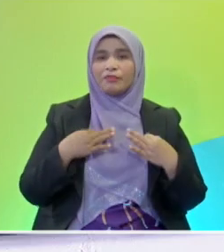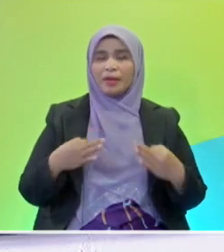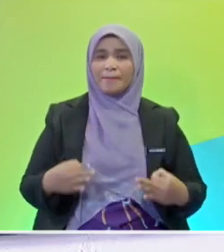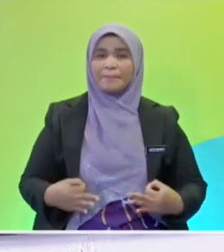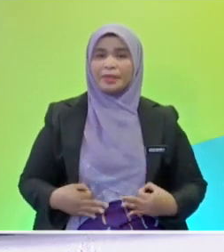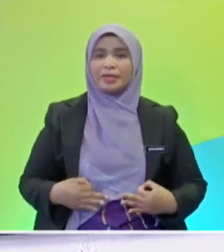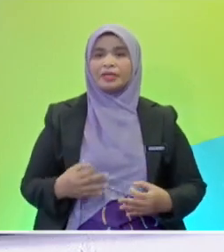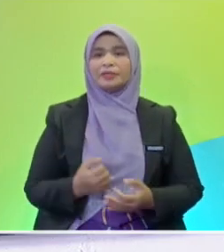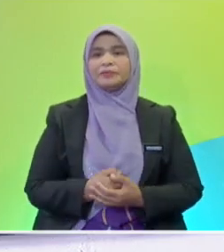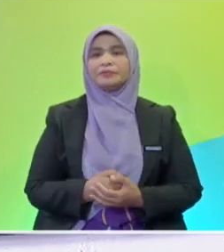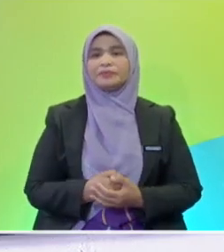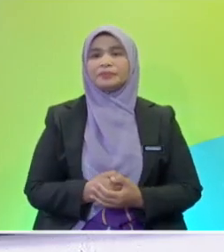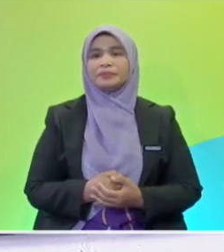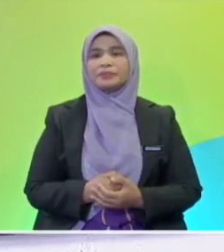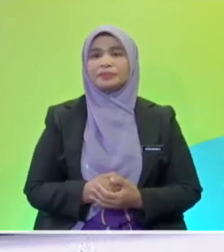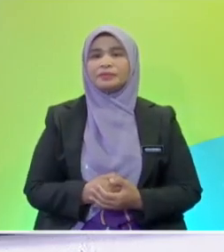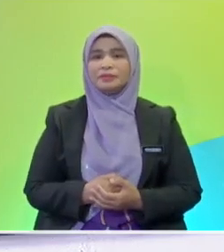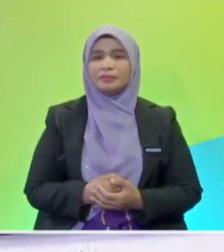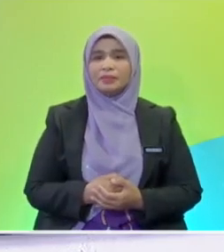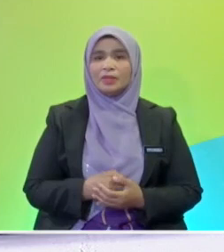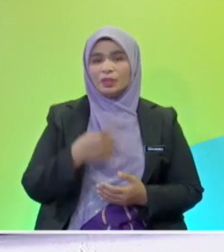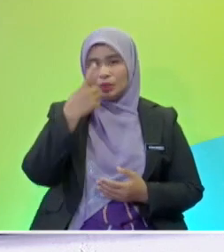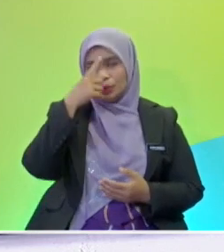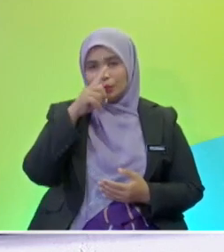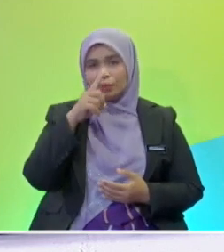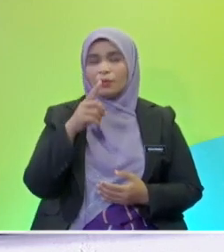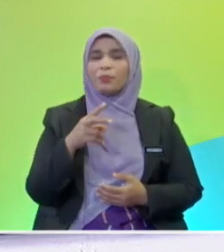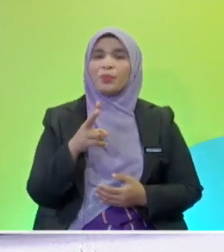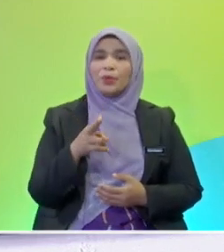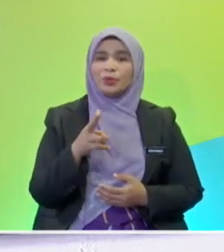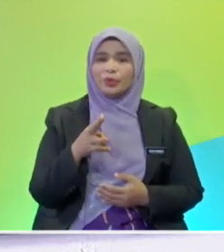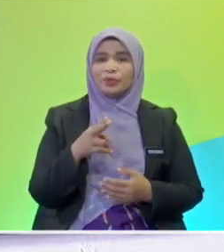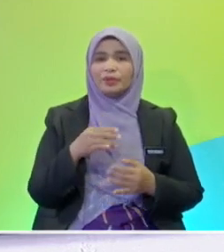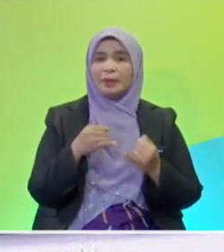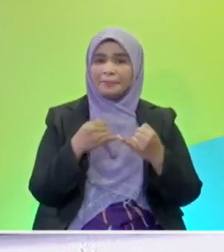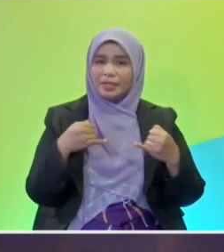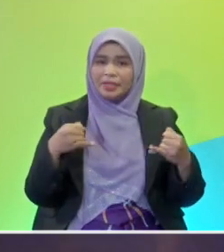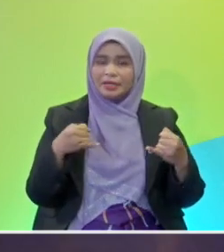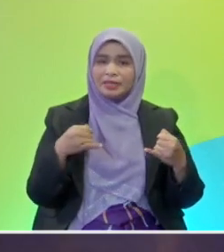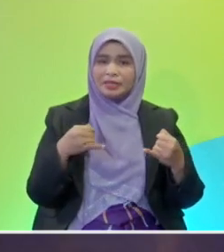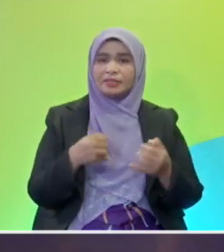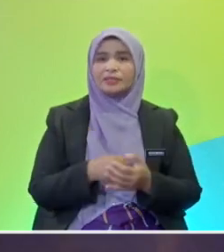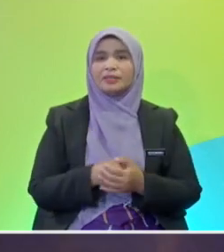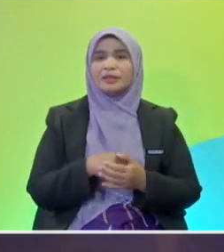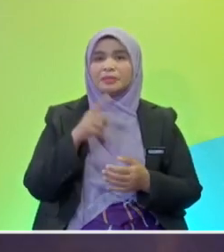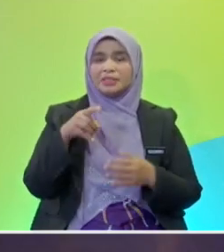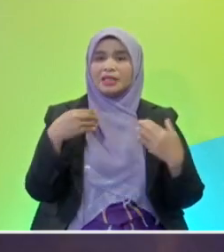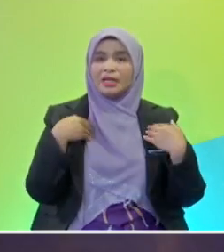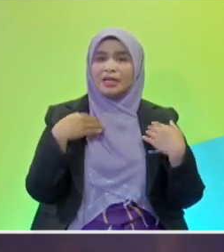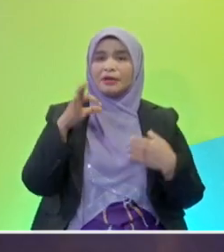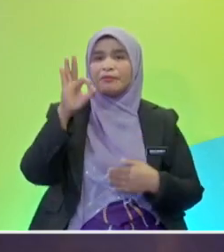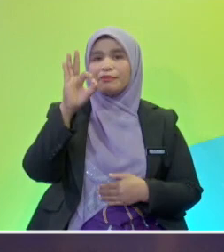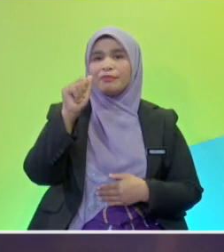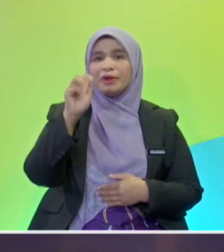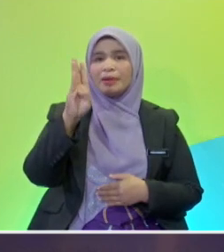yang yang saiz besar boleh saiz kecil boleh kecil ni untuk potong benanglah okey mesti ada fabrik sebab kita nak buat tatakan fabrik okey fabrik ni boleh Pilihlah